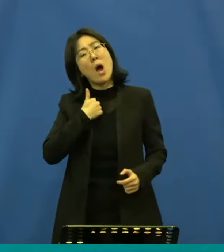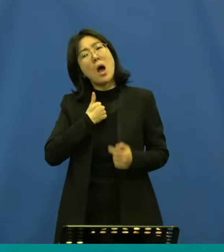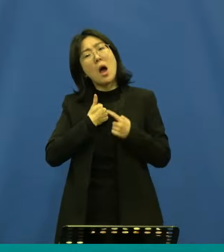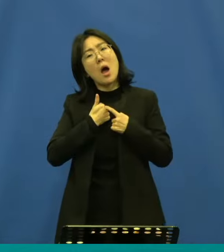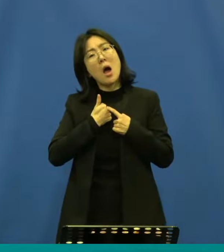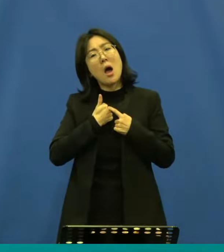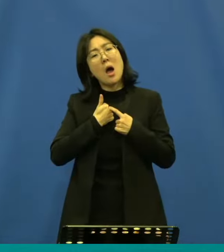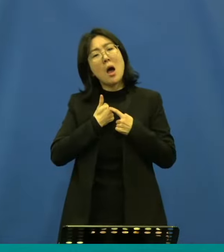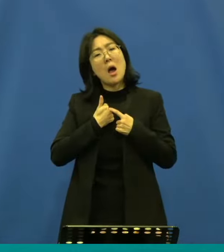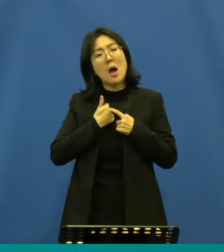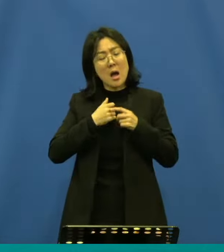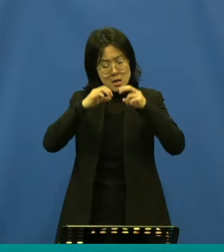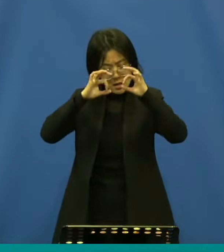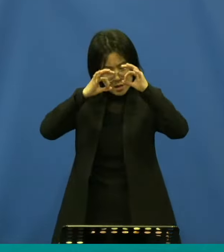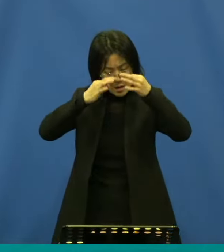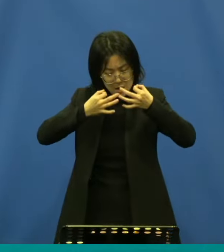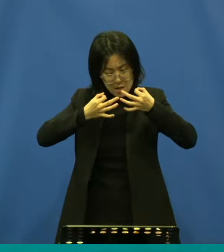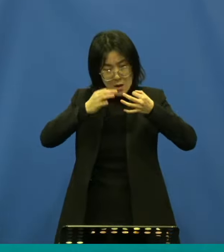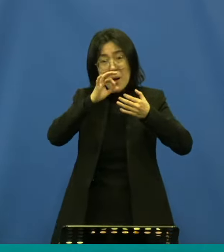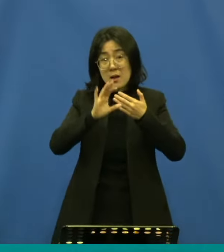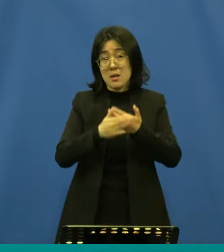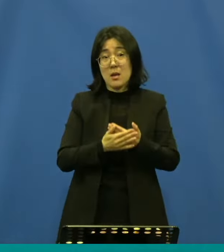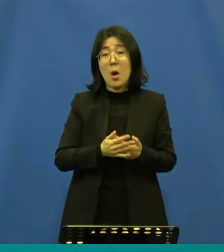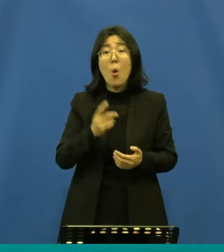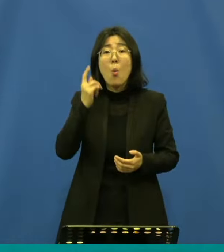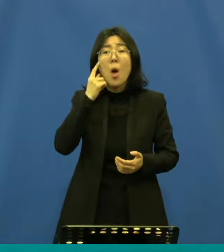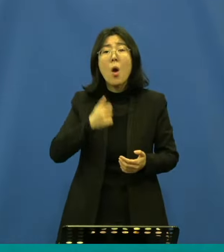이 화를 누구를 향하고 있느냐?